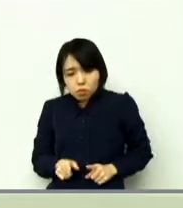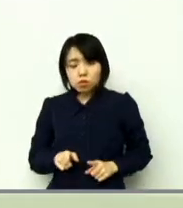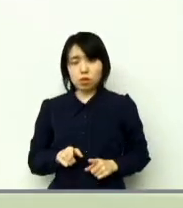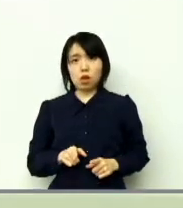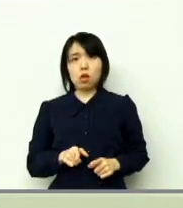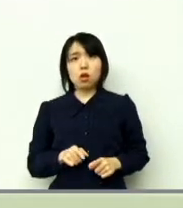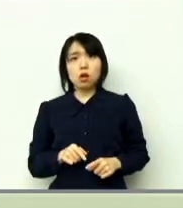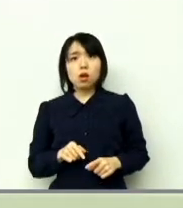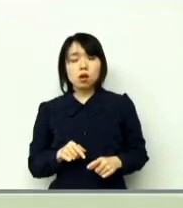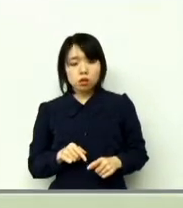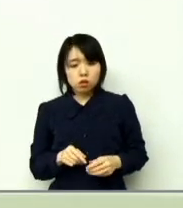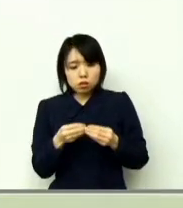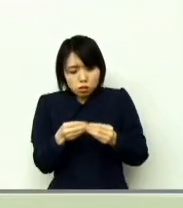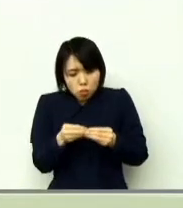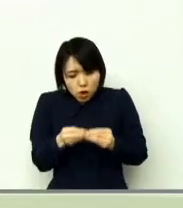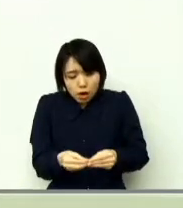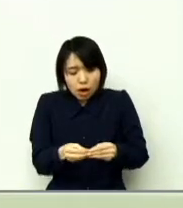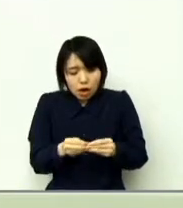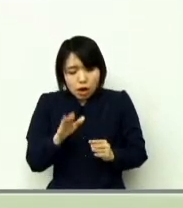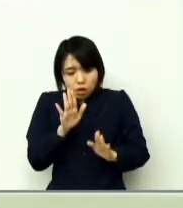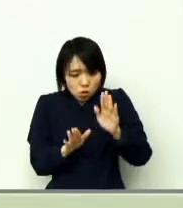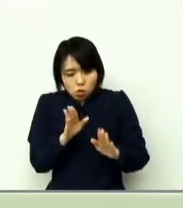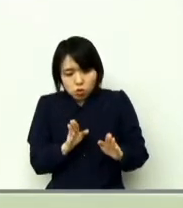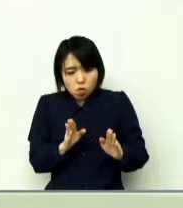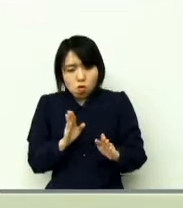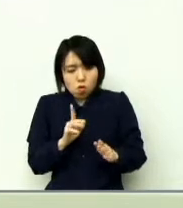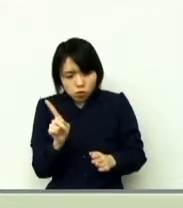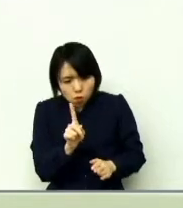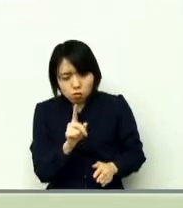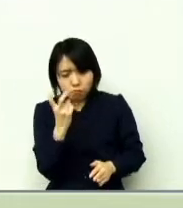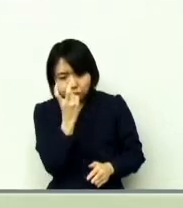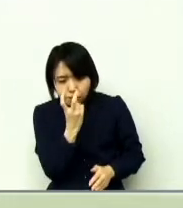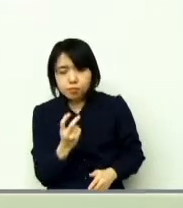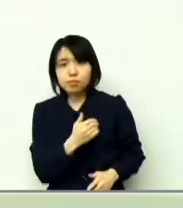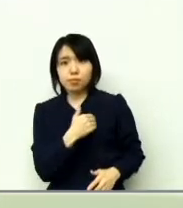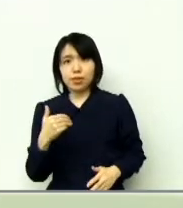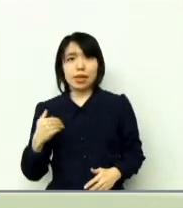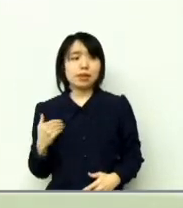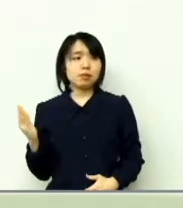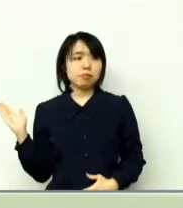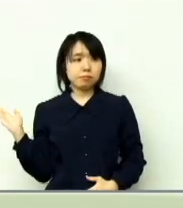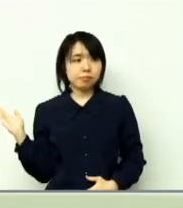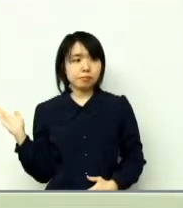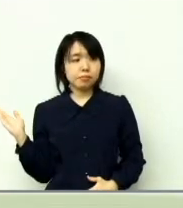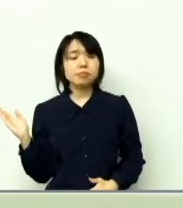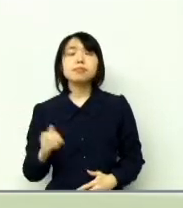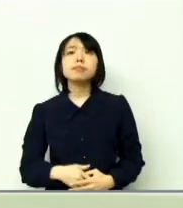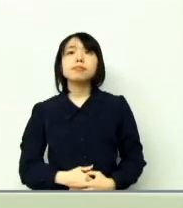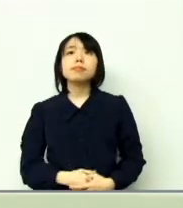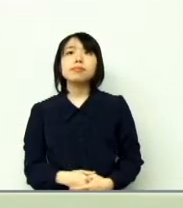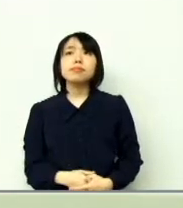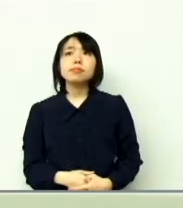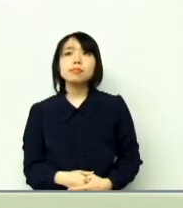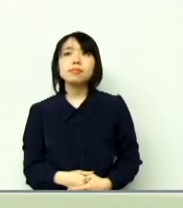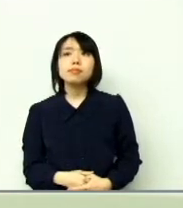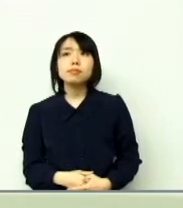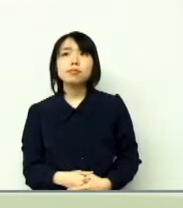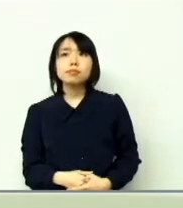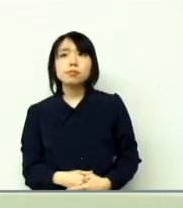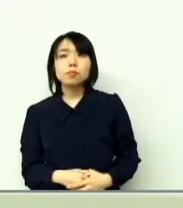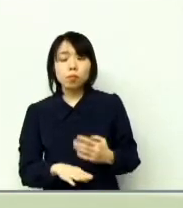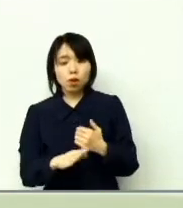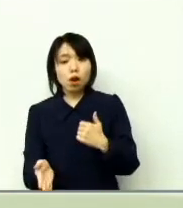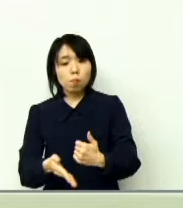より詳しい症状に対応しております。またお役立ちサイトと